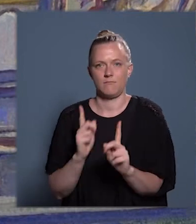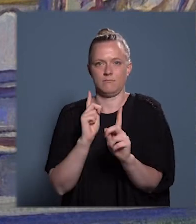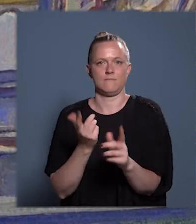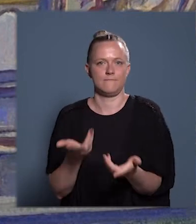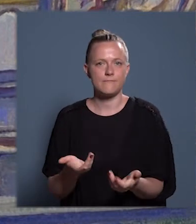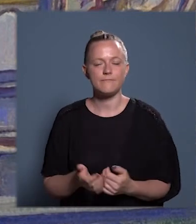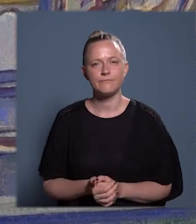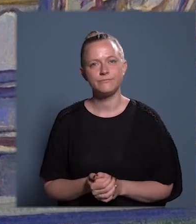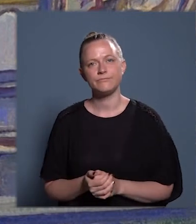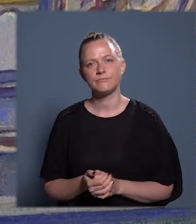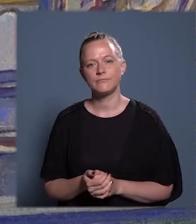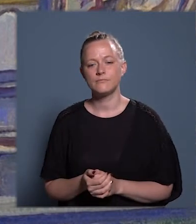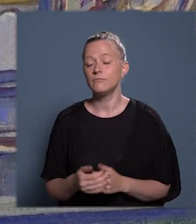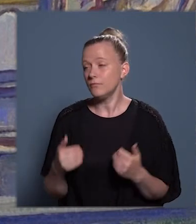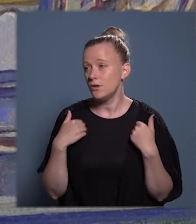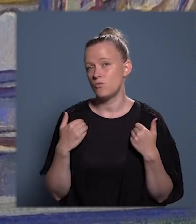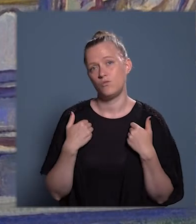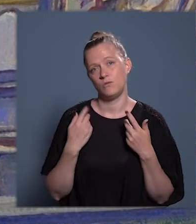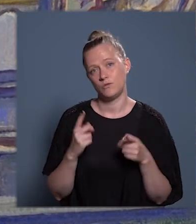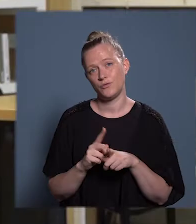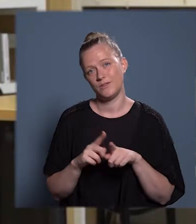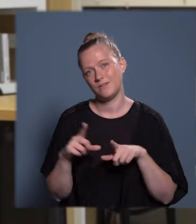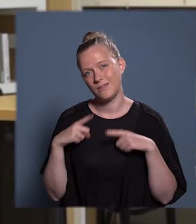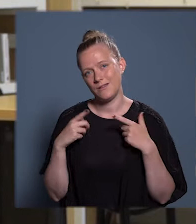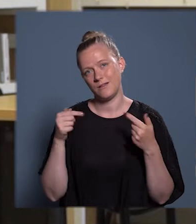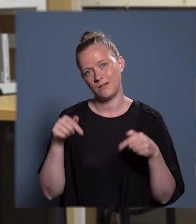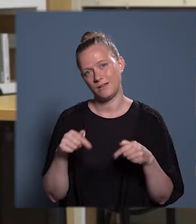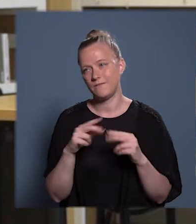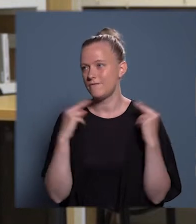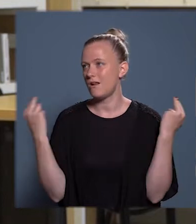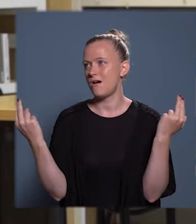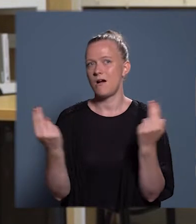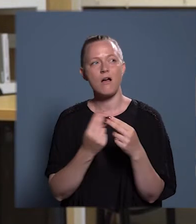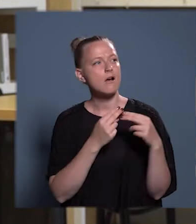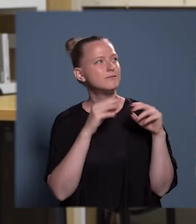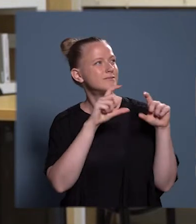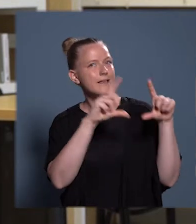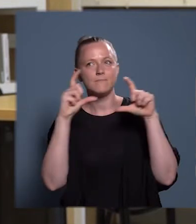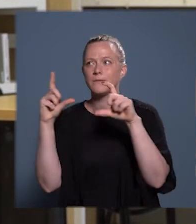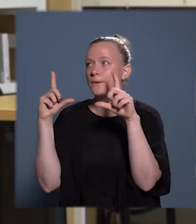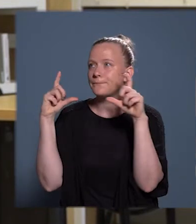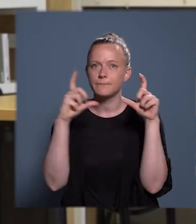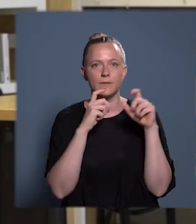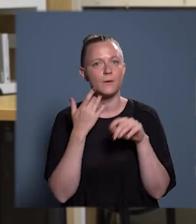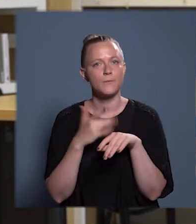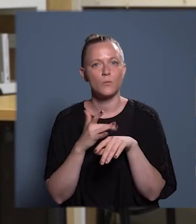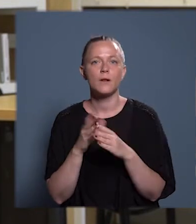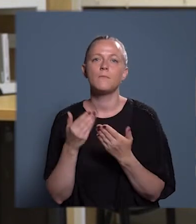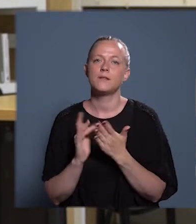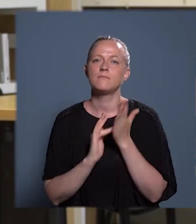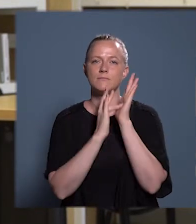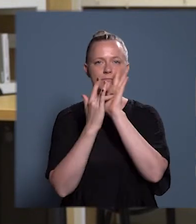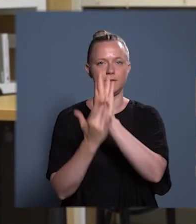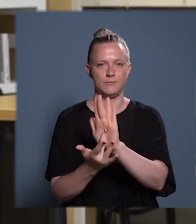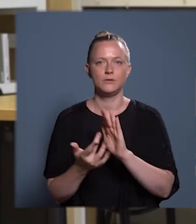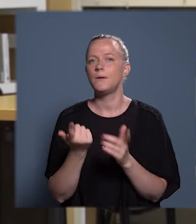hogy örülök, hogy így élek itt a világban, és próbálom ezt megmutatni, hogy